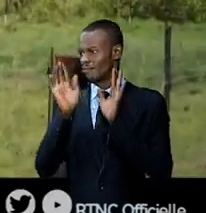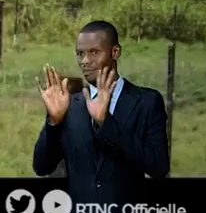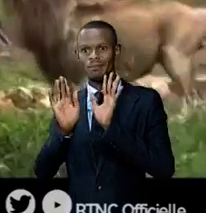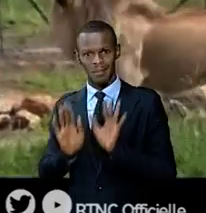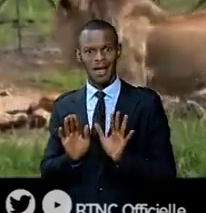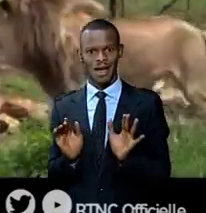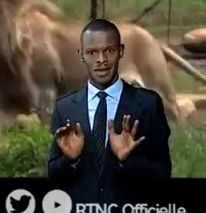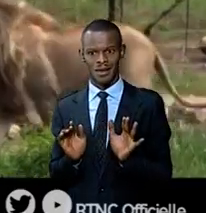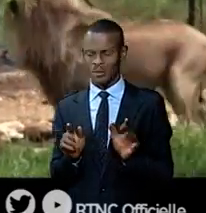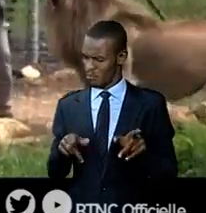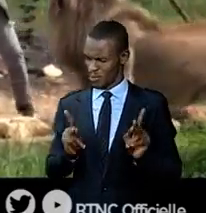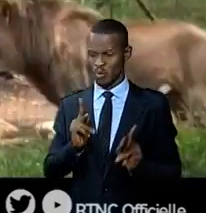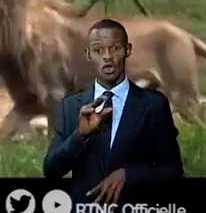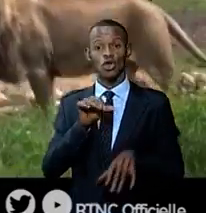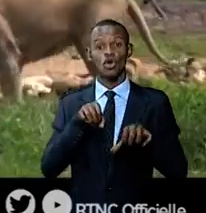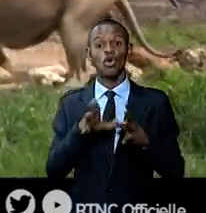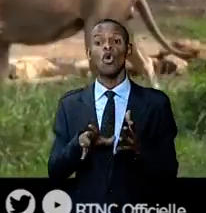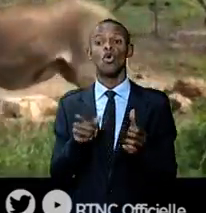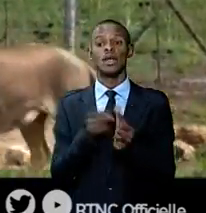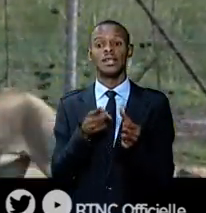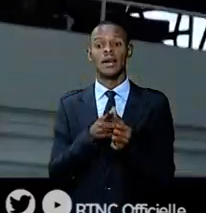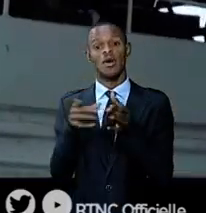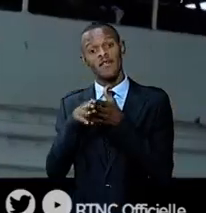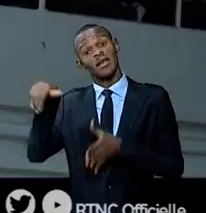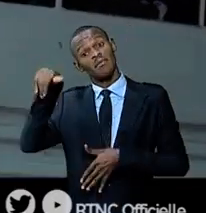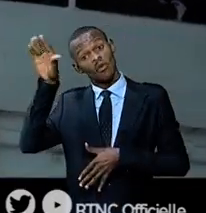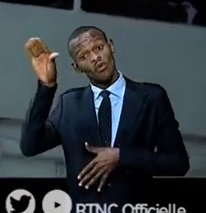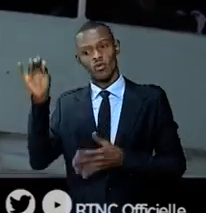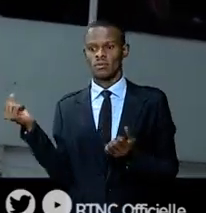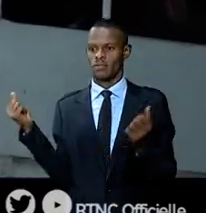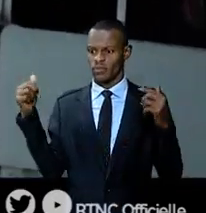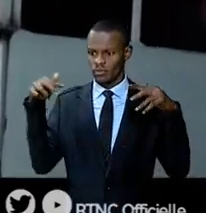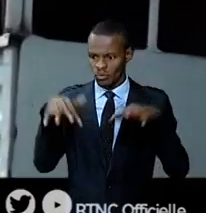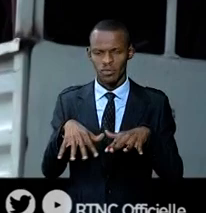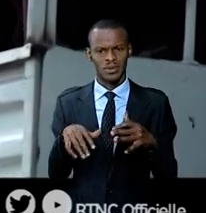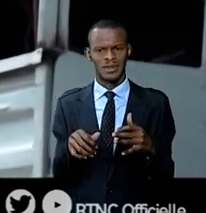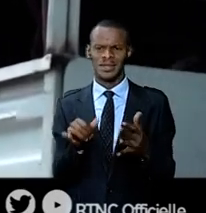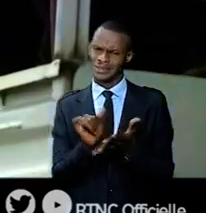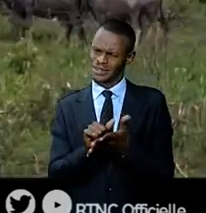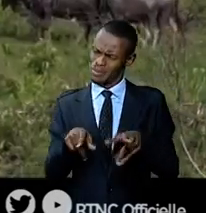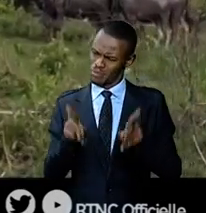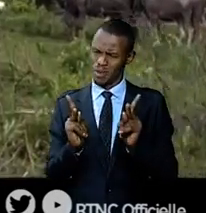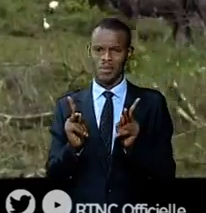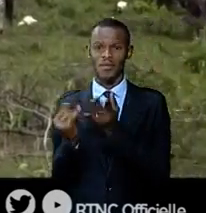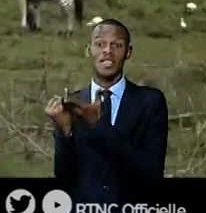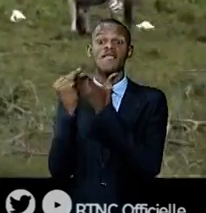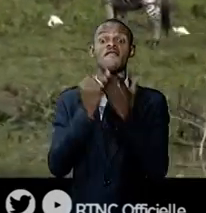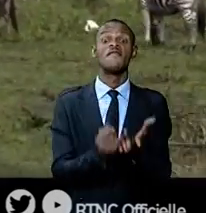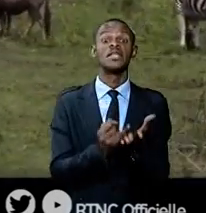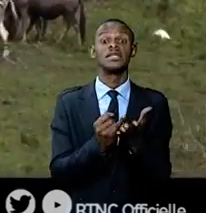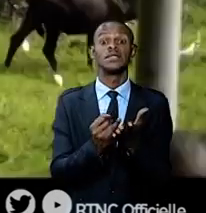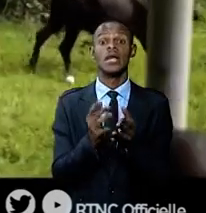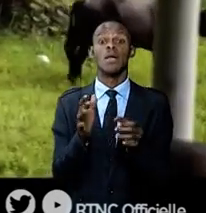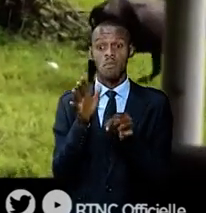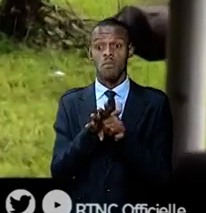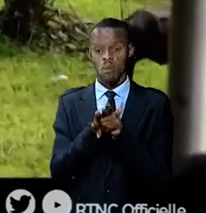internes d'abord et internationaux ensuite. Et donc, beaucoup d'opportunités d'investissement sont envisageables grâce à